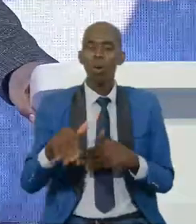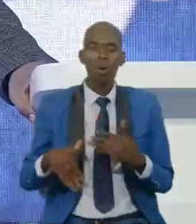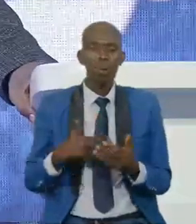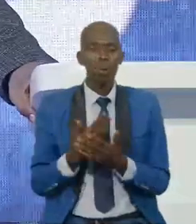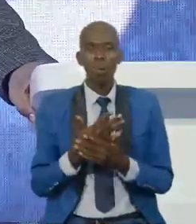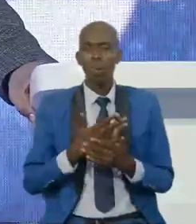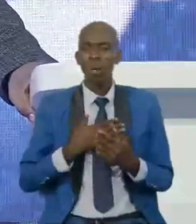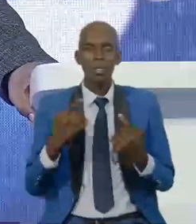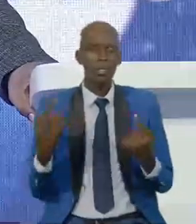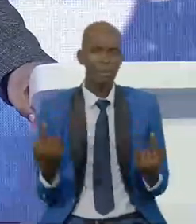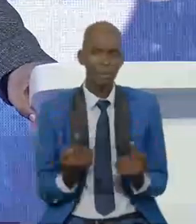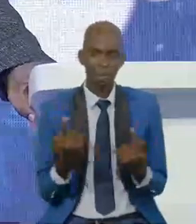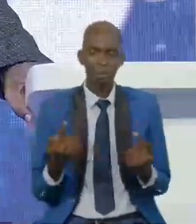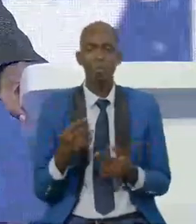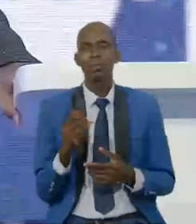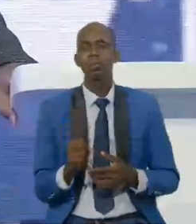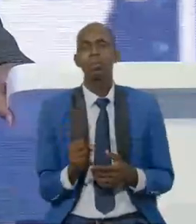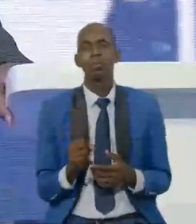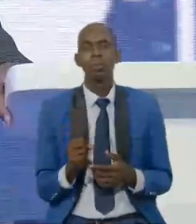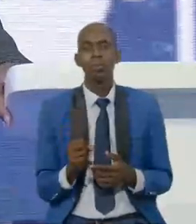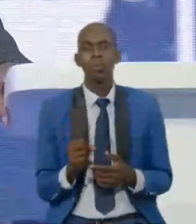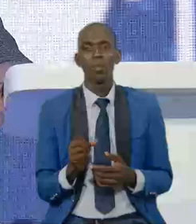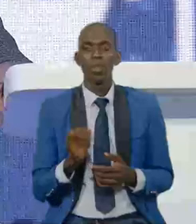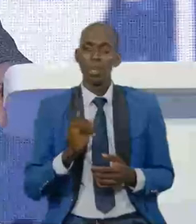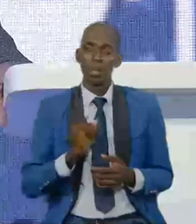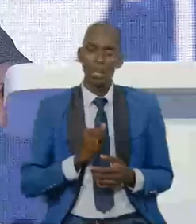Je veux que tu pardonnes tous mes péchés.